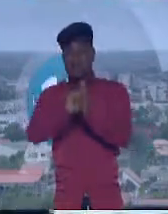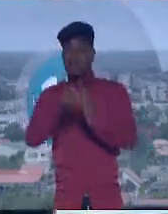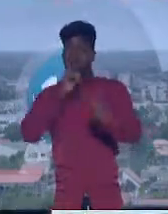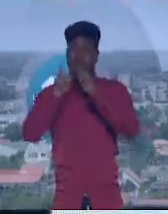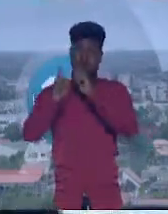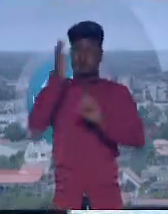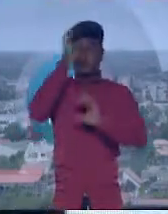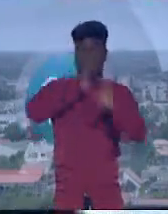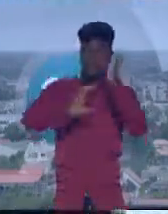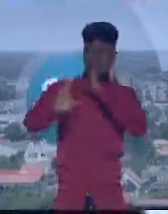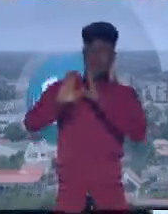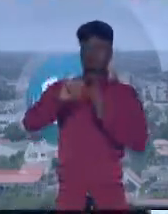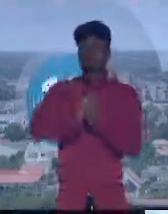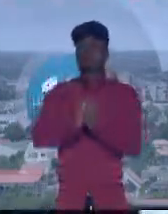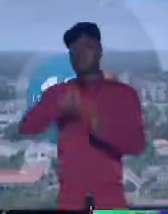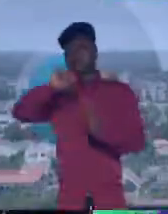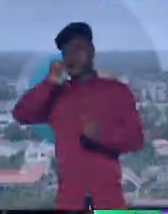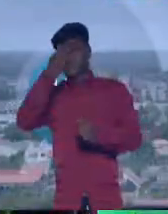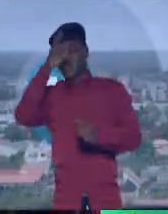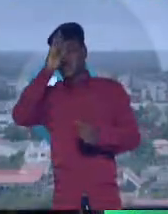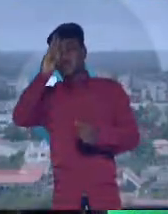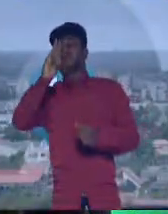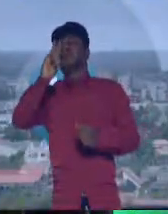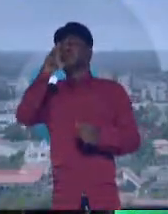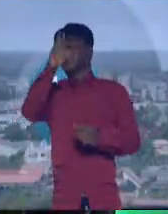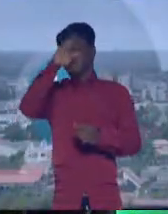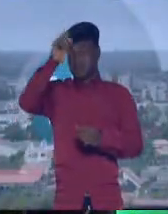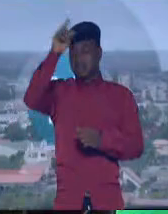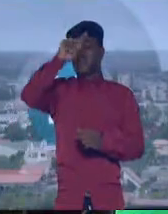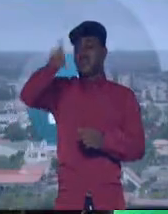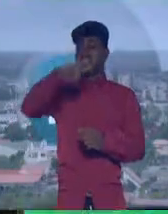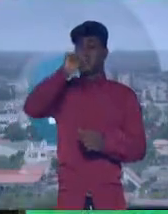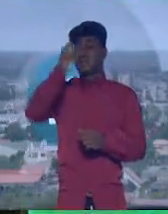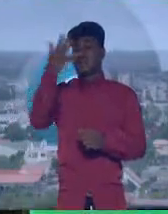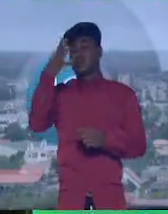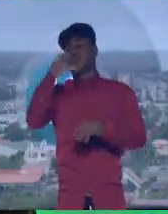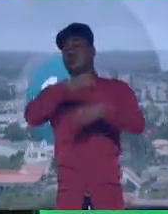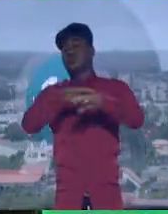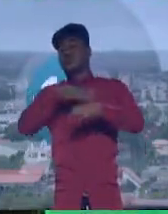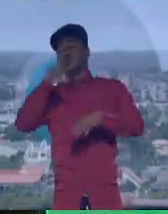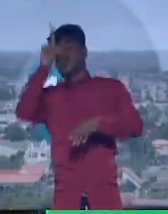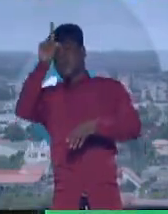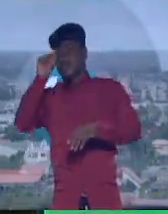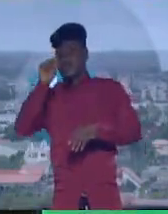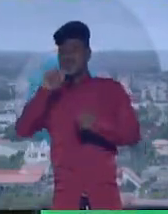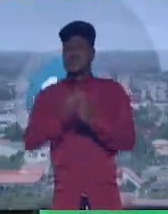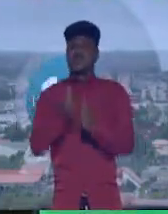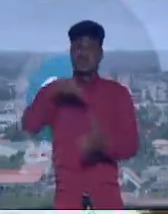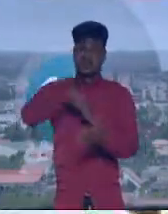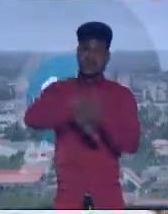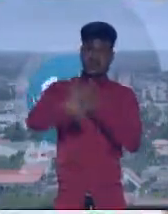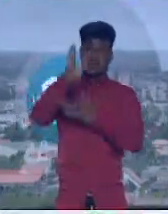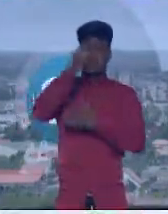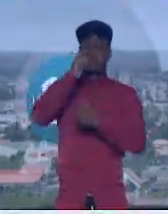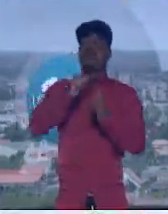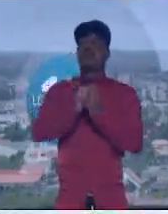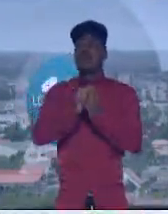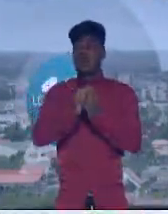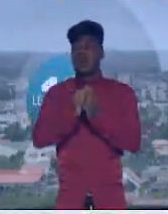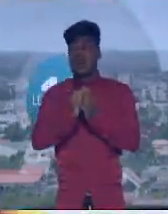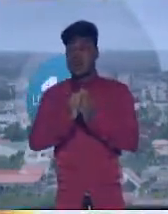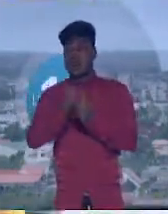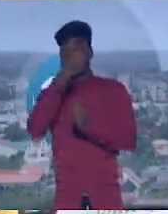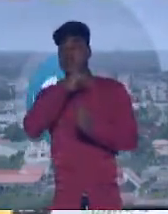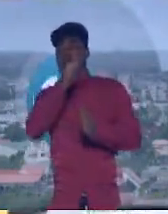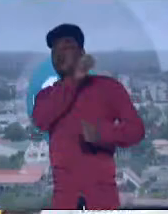de 17-15 sur 20. D'autres noms et visages de journalistes distingués, Daouda Zongo de Wakat Sera, Amandine